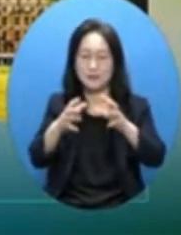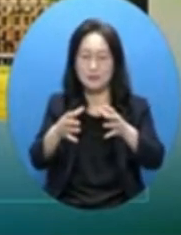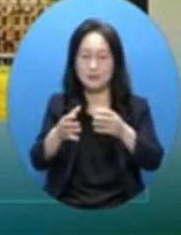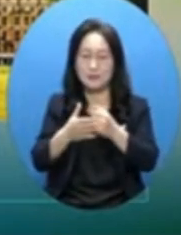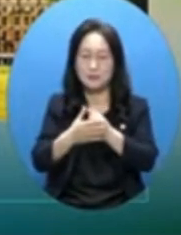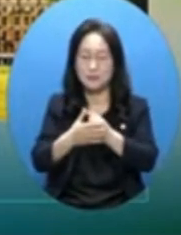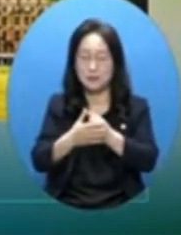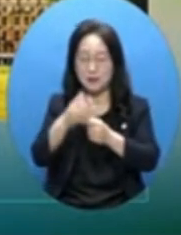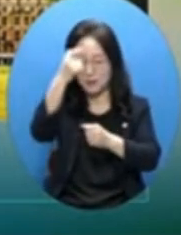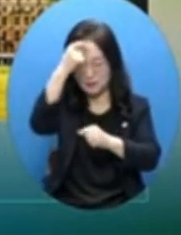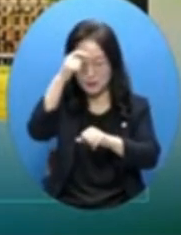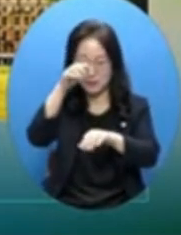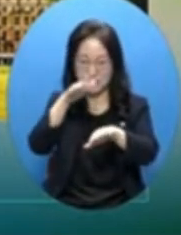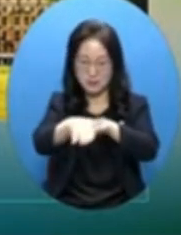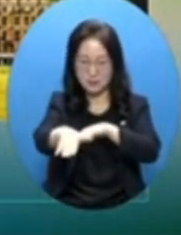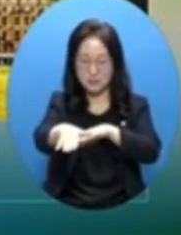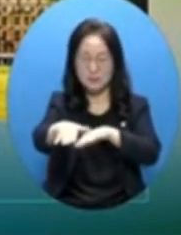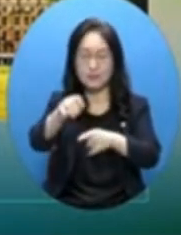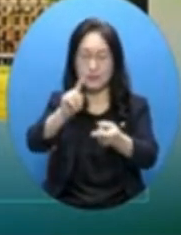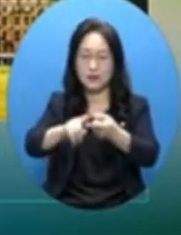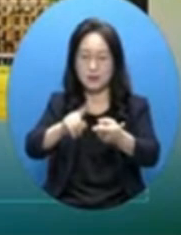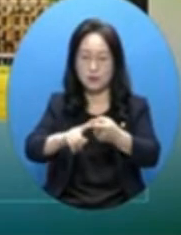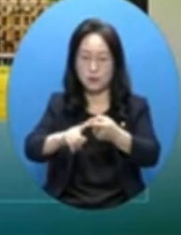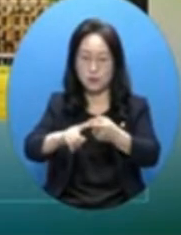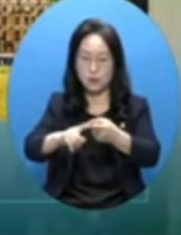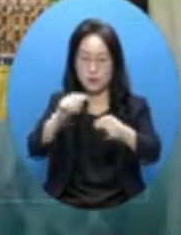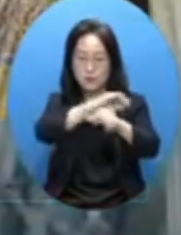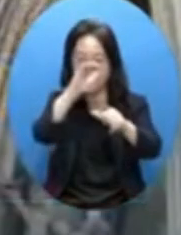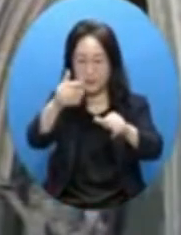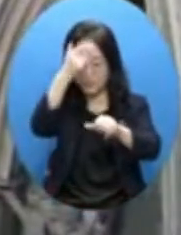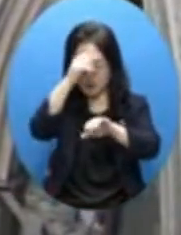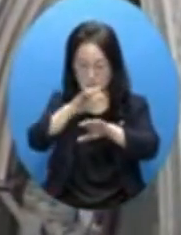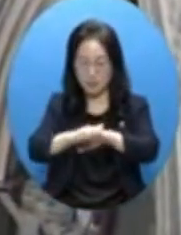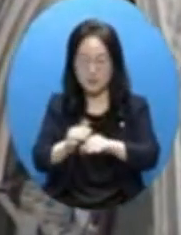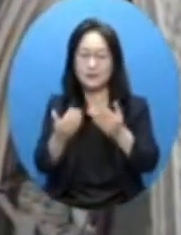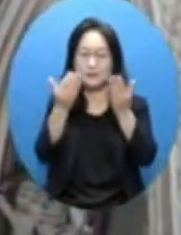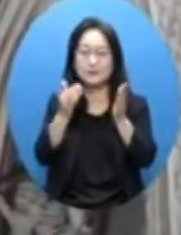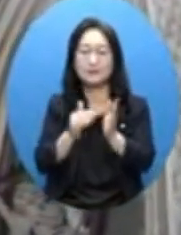기독교 예식에 따라서 장례 예배가 진행됐습니다.